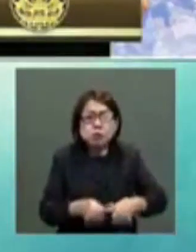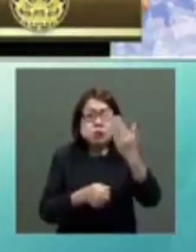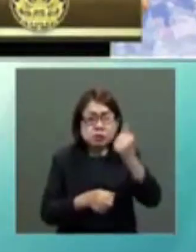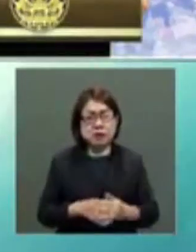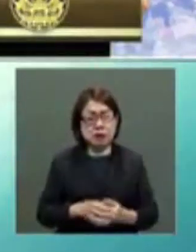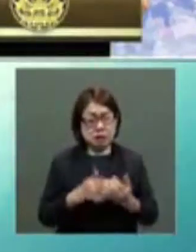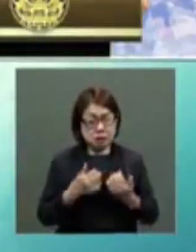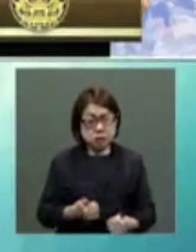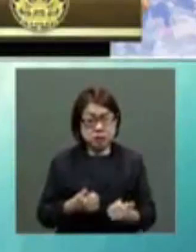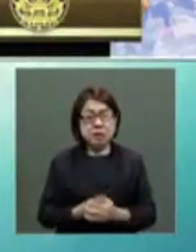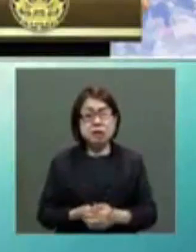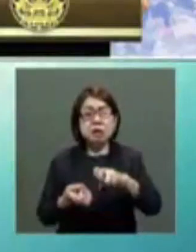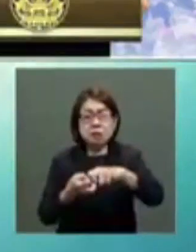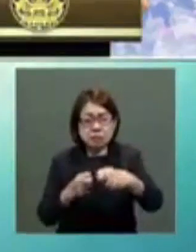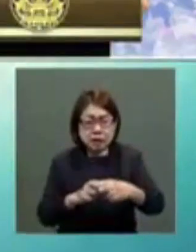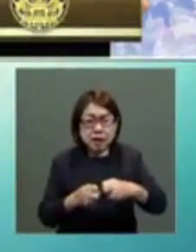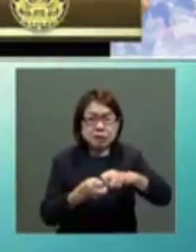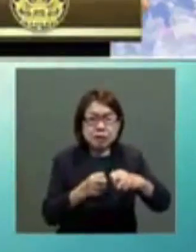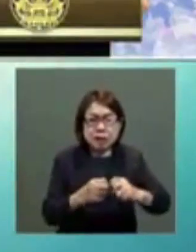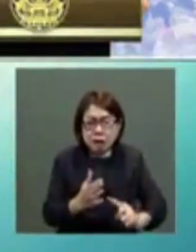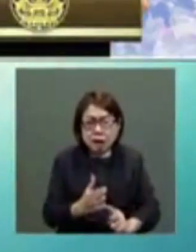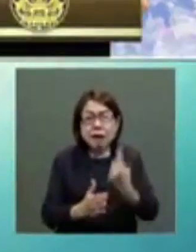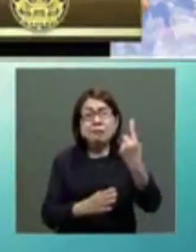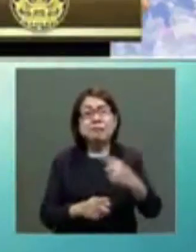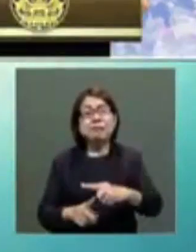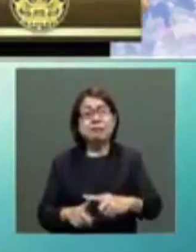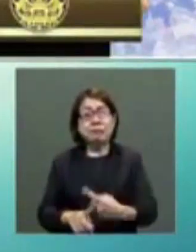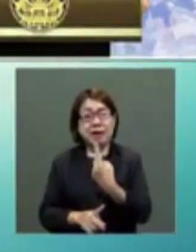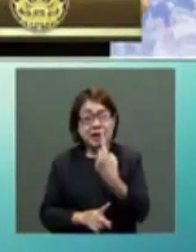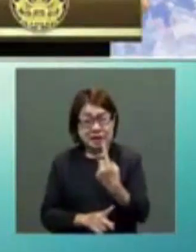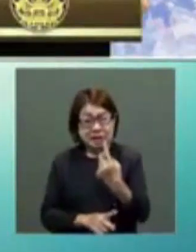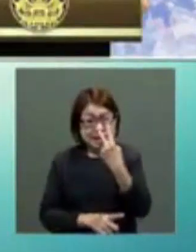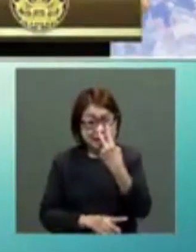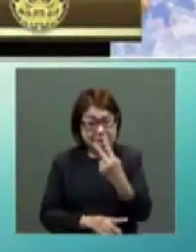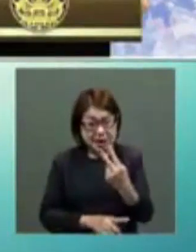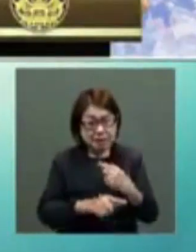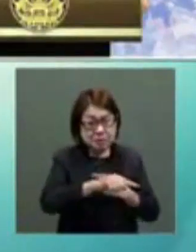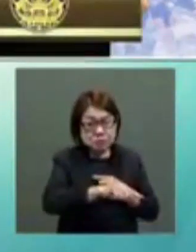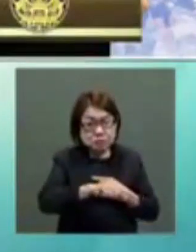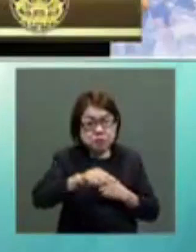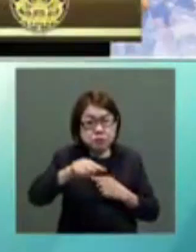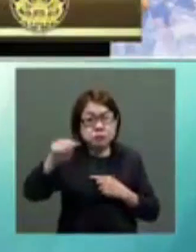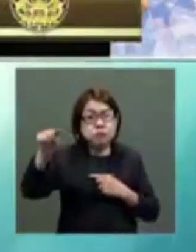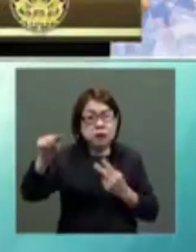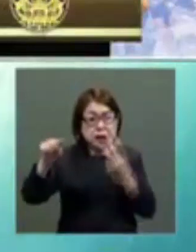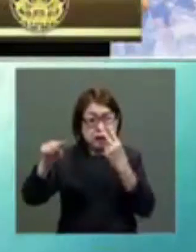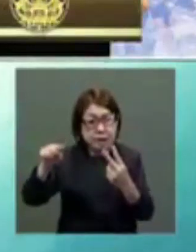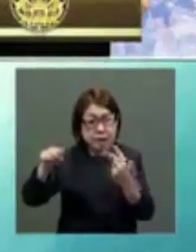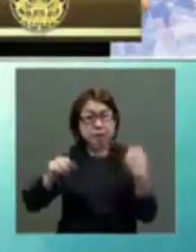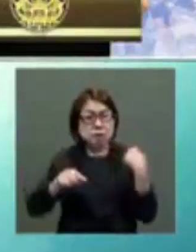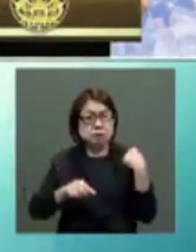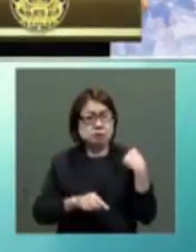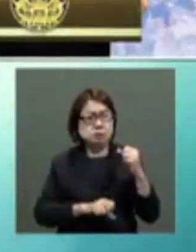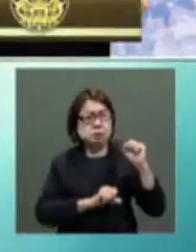ขึ้นตั้งแต่ต้นปีมาอันนี้กราฟท่านจะเห็นนะครับแล้วเราจะให้เห็นว่ามีการประกาศใช้